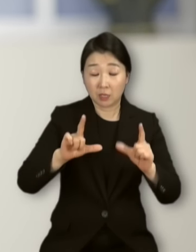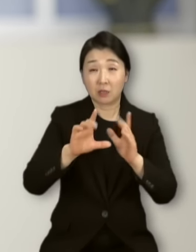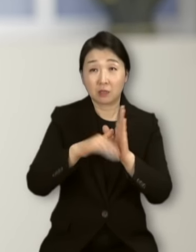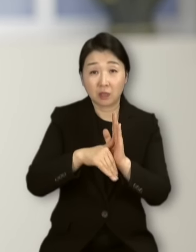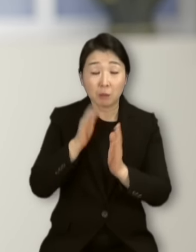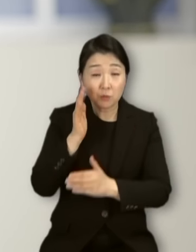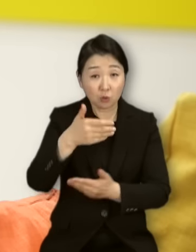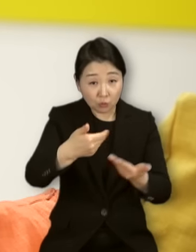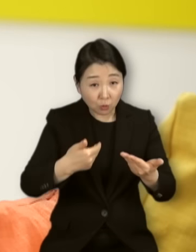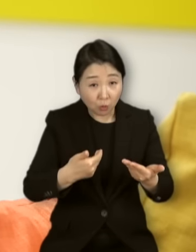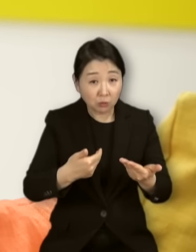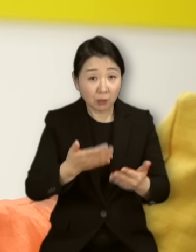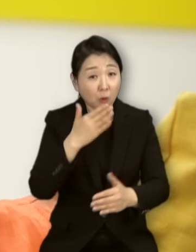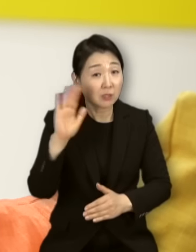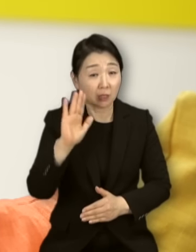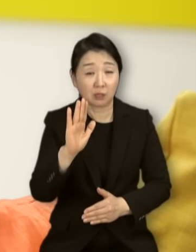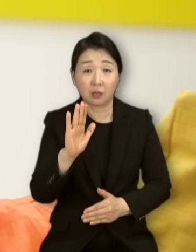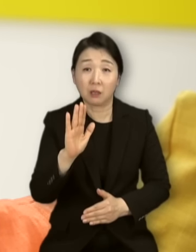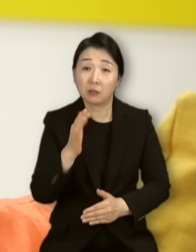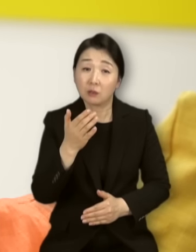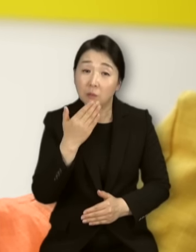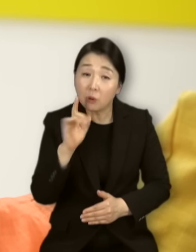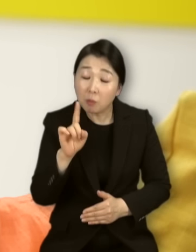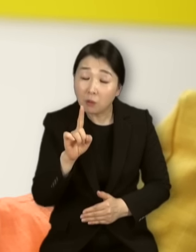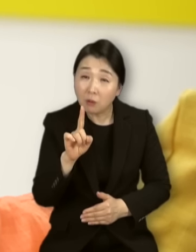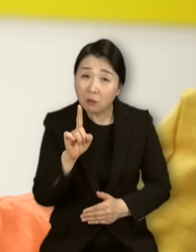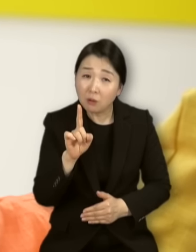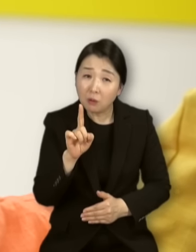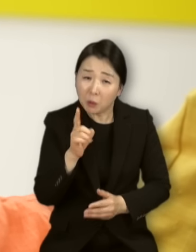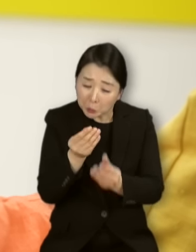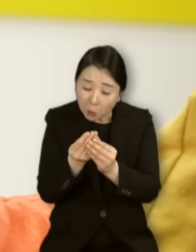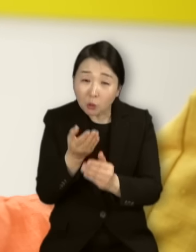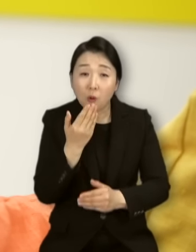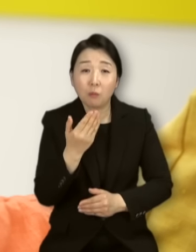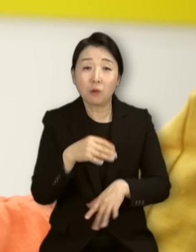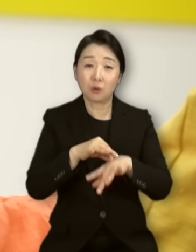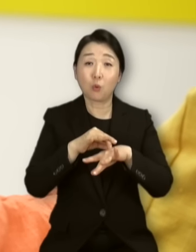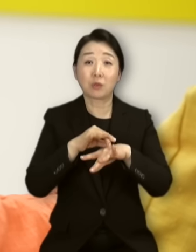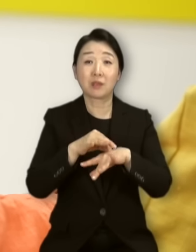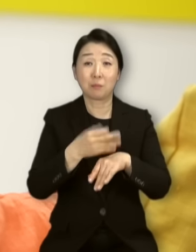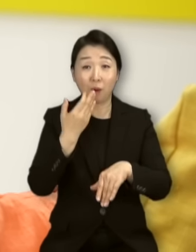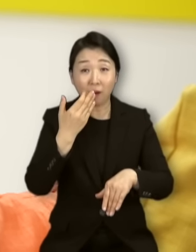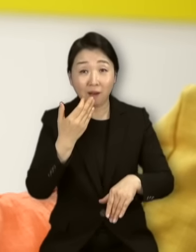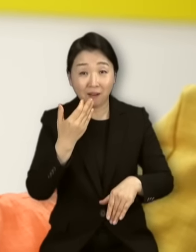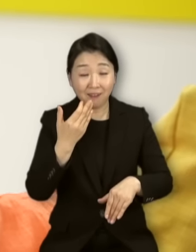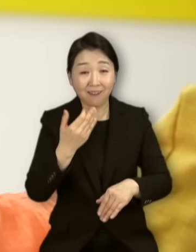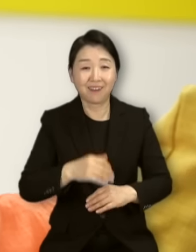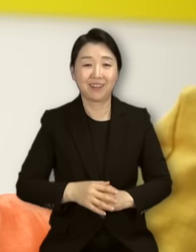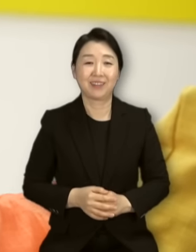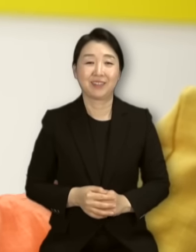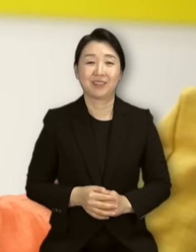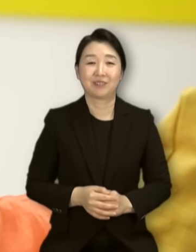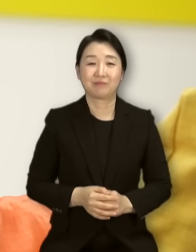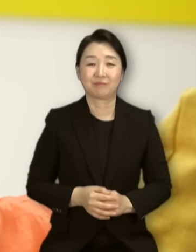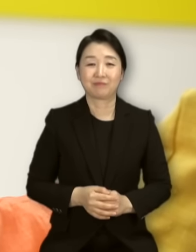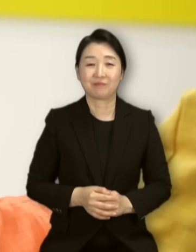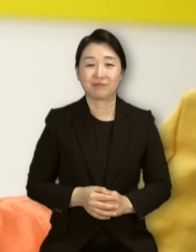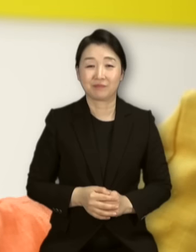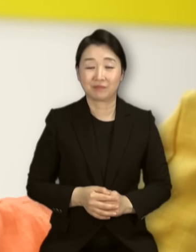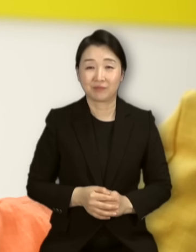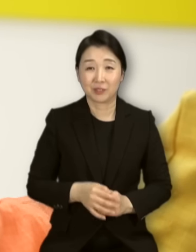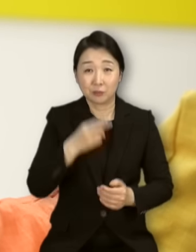먹는데 어 그래서 아 그럼 뭐 새랑 새모이를 드세요 뭐지는 거야 고기 고기를 좋아하세요네